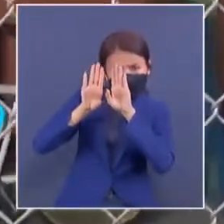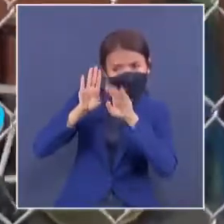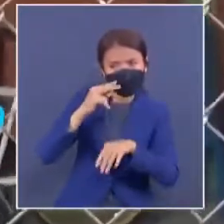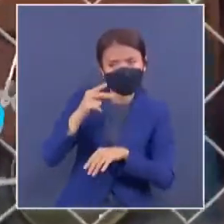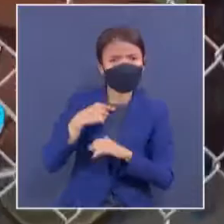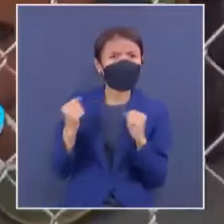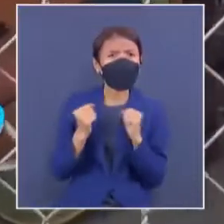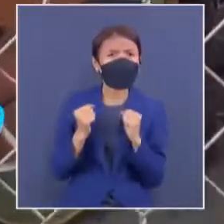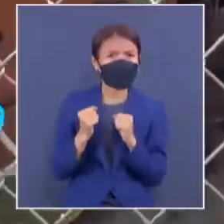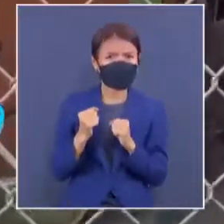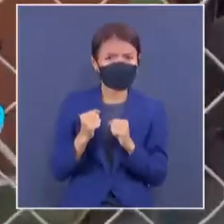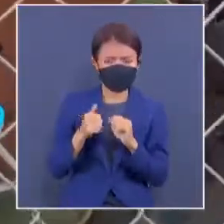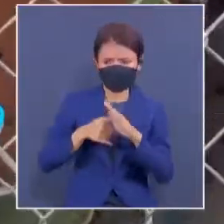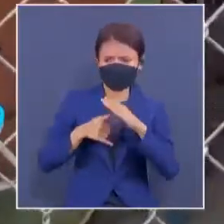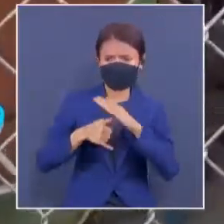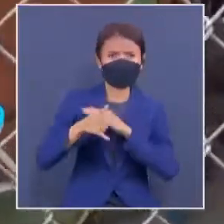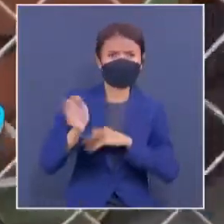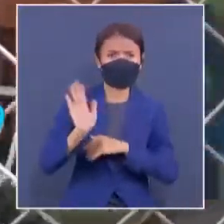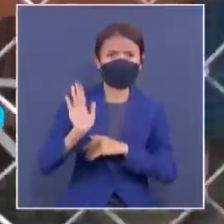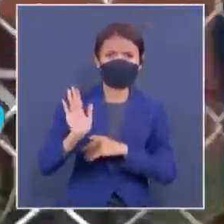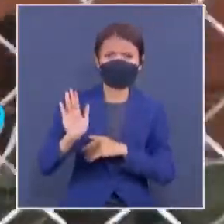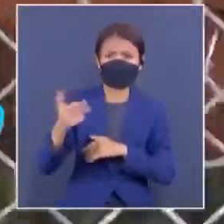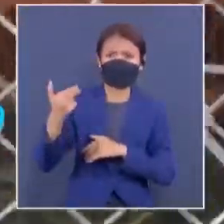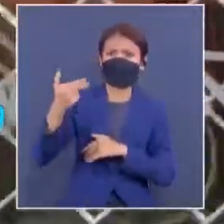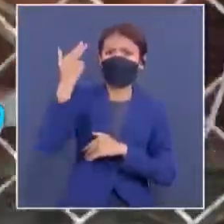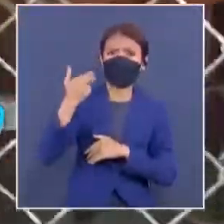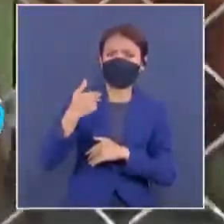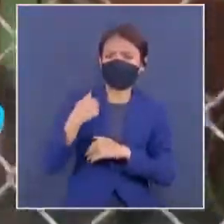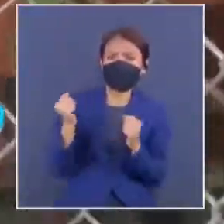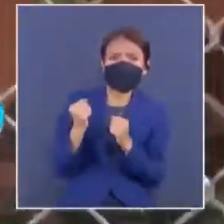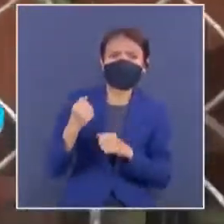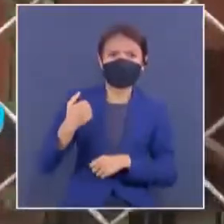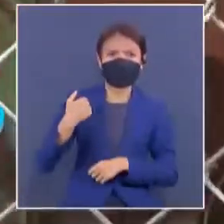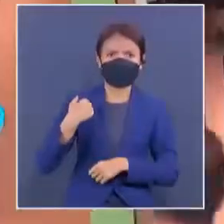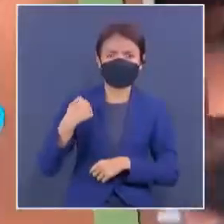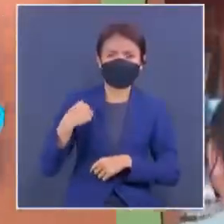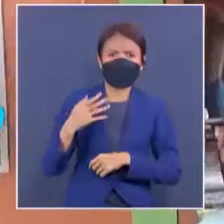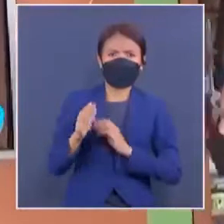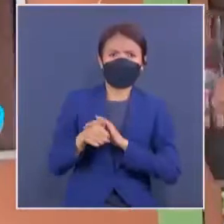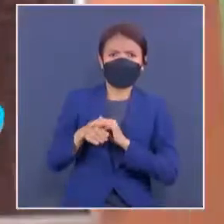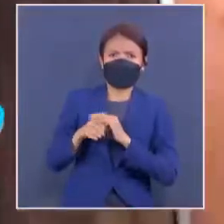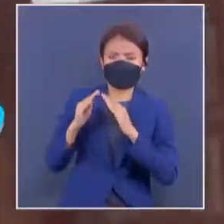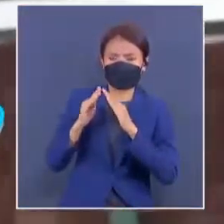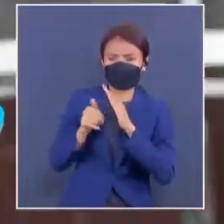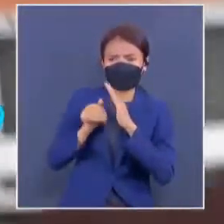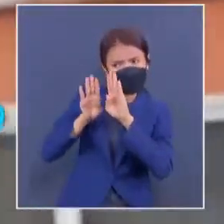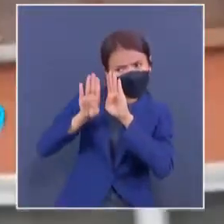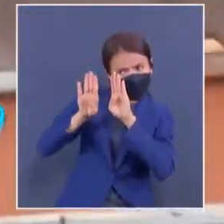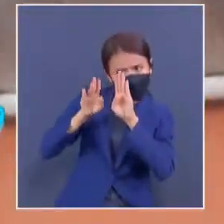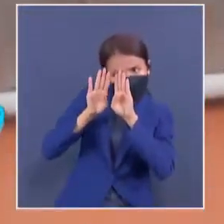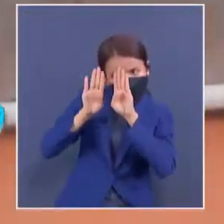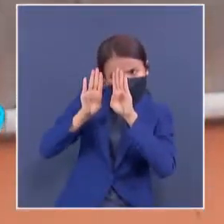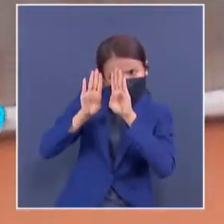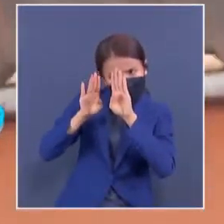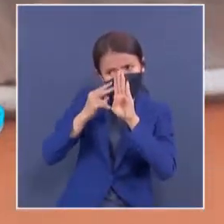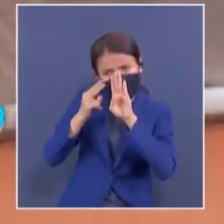เดี๋ยวนายวีระชัยจะเอาปืนที่พกมาแล้วมาโชว์อยู่หน้าบ้านเนี่ยจะทำร้ายเข้าส่วนสาเหตุคำถามคือมาแกว่งปืนหน้าบ้